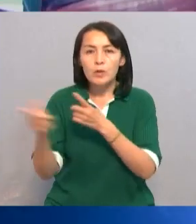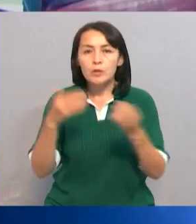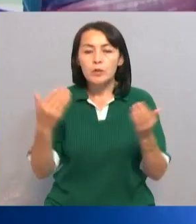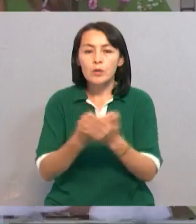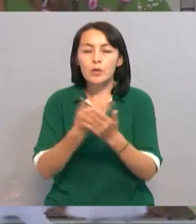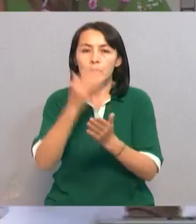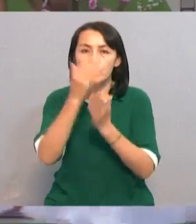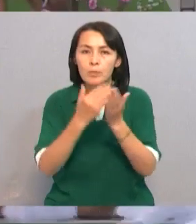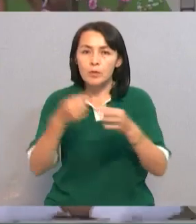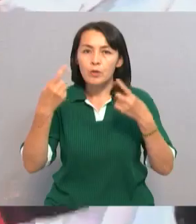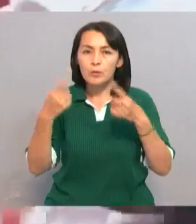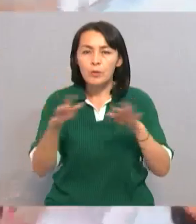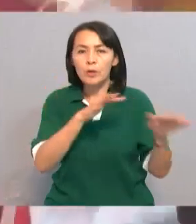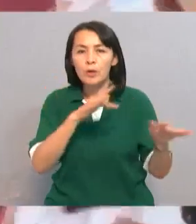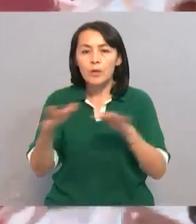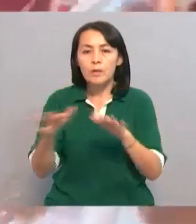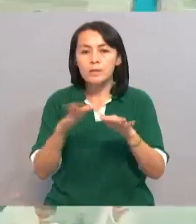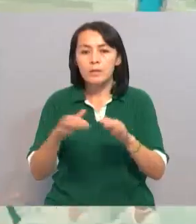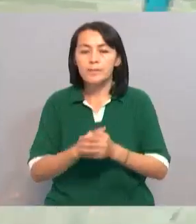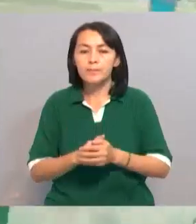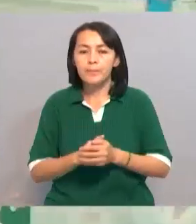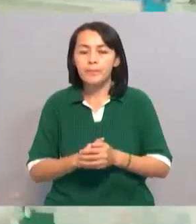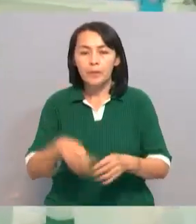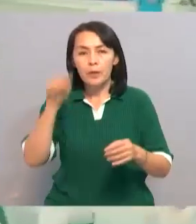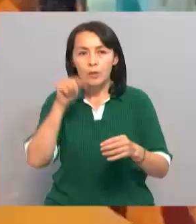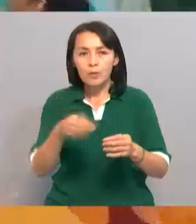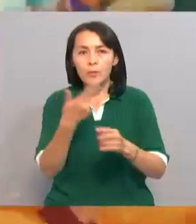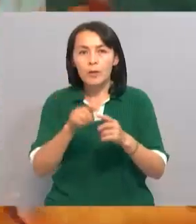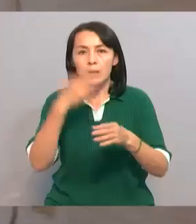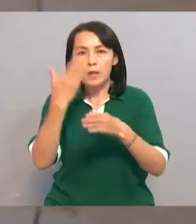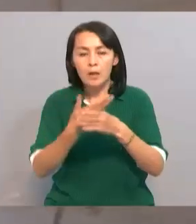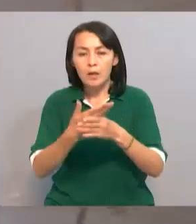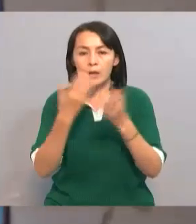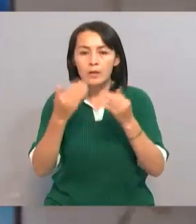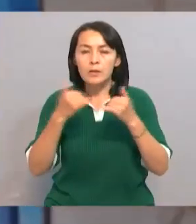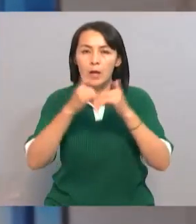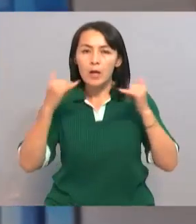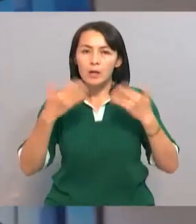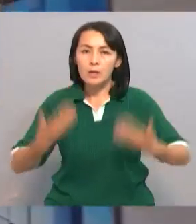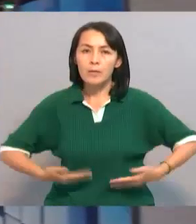новости, программы, аналитические передачи и другой контент. Кроме того, это помогает поддерживать и развивать местный медиарынок.